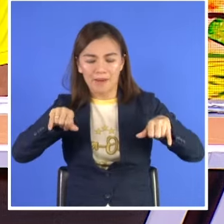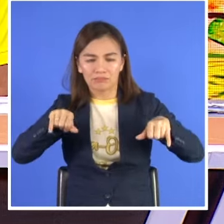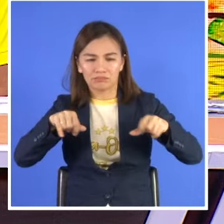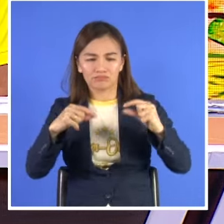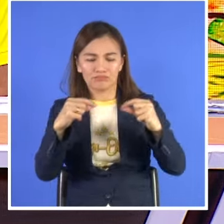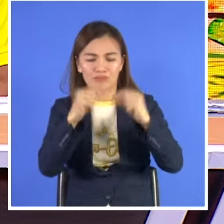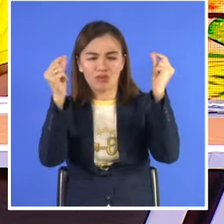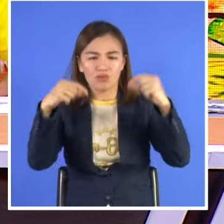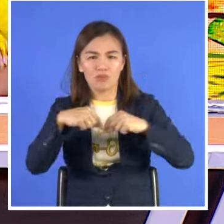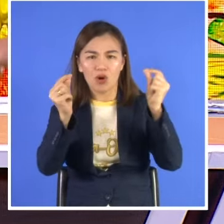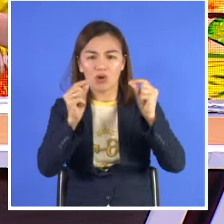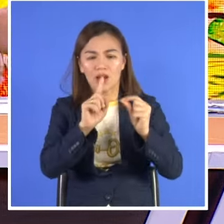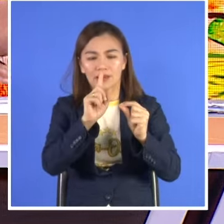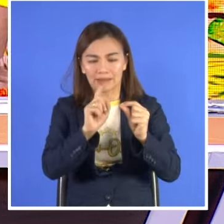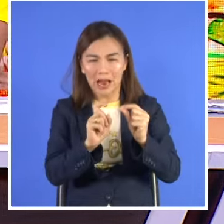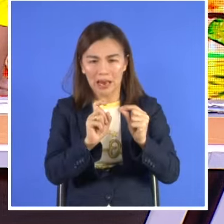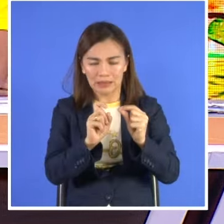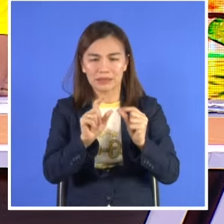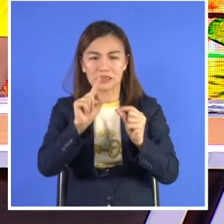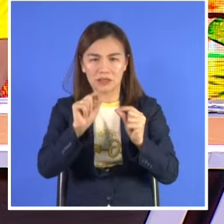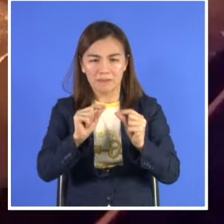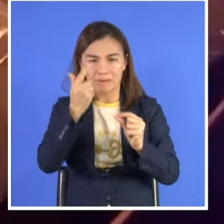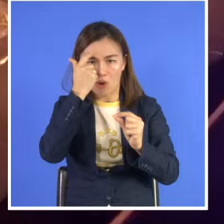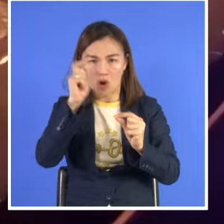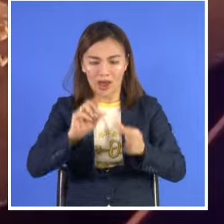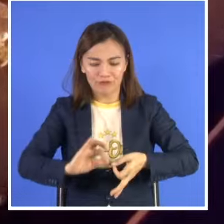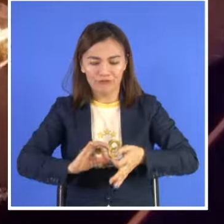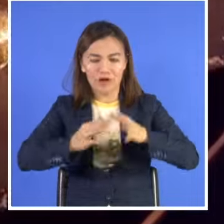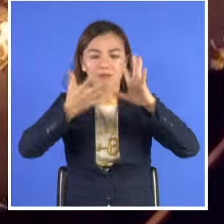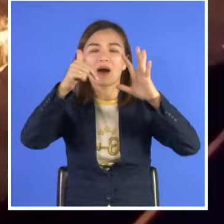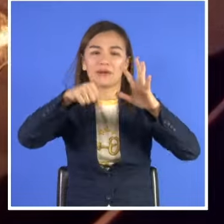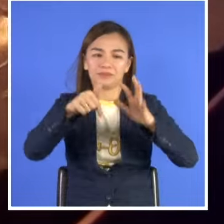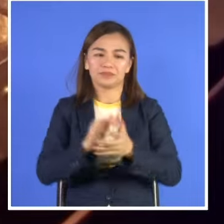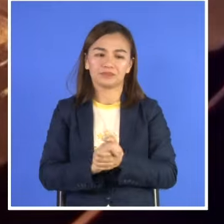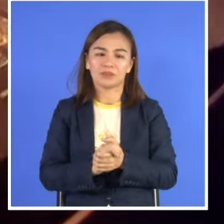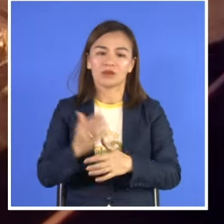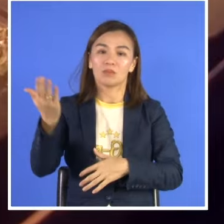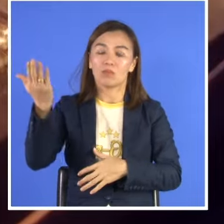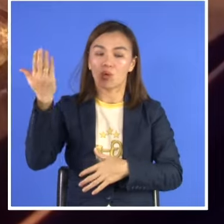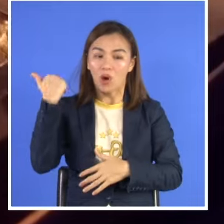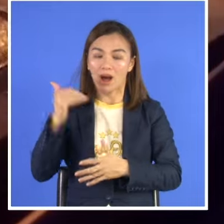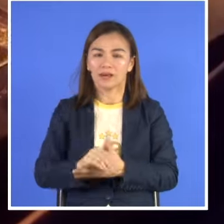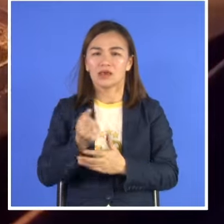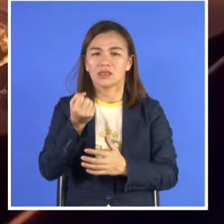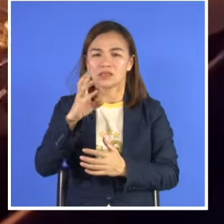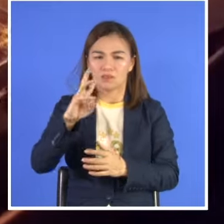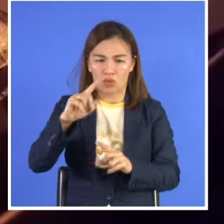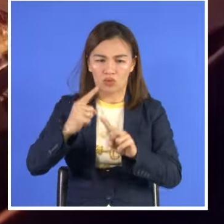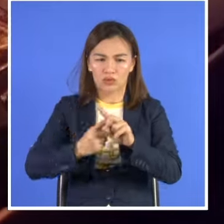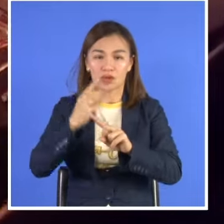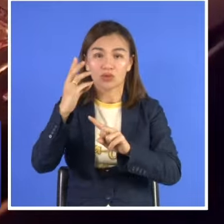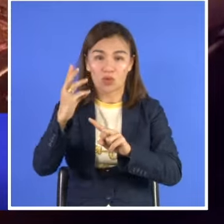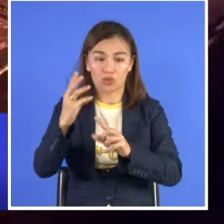กว่า 20ตัวเนี่ยนะความเสียหายก็พอสมควรเมื่อตอน 22:00นเศษๆที่ผ่านมานะครับวันที่ 16นี่นะนี่ภาพนี้